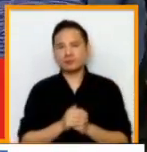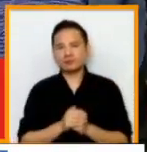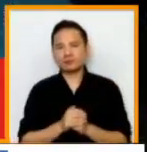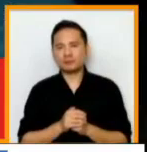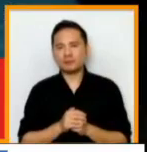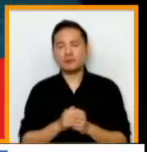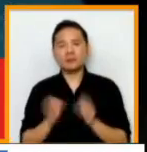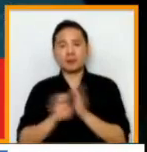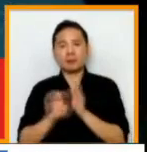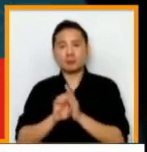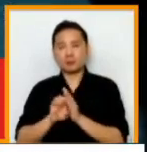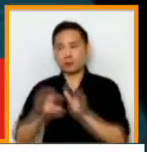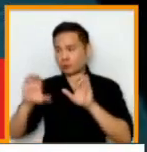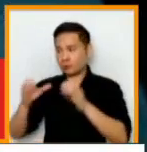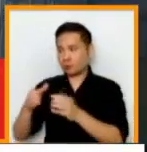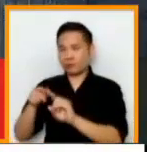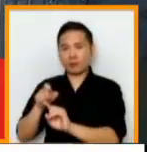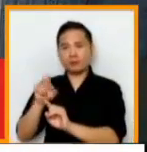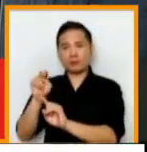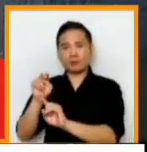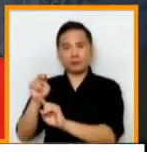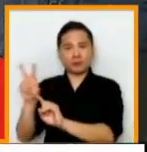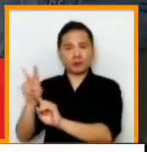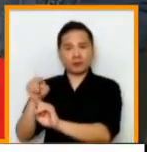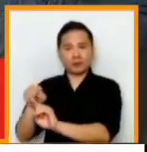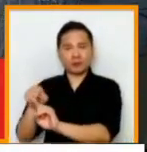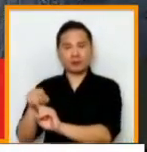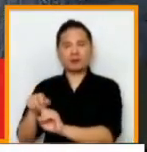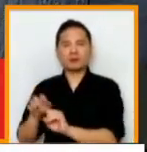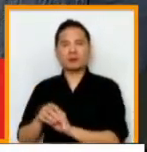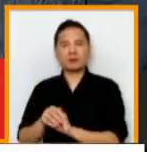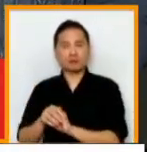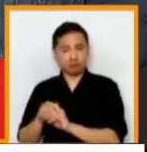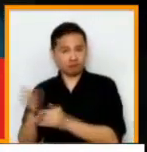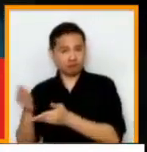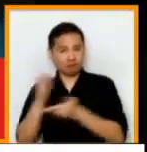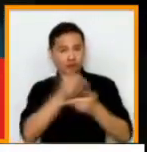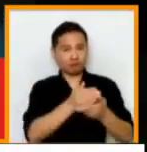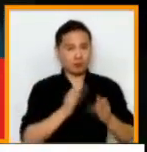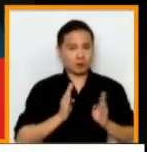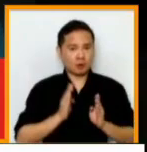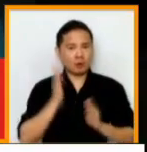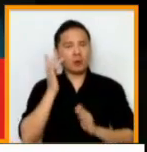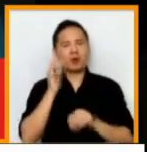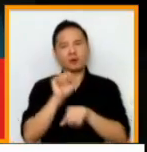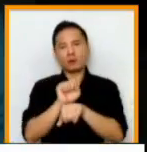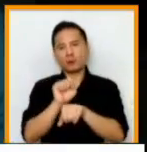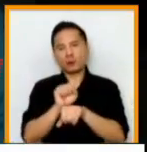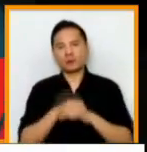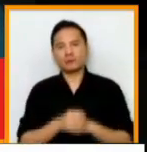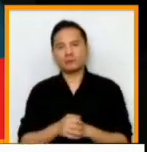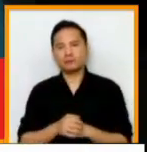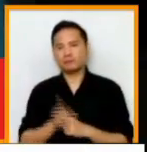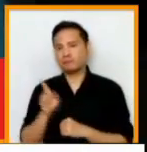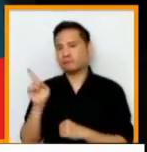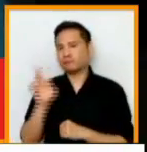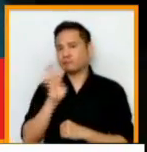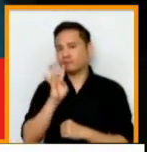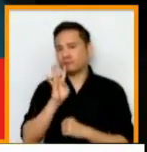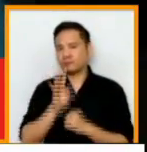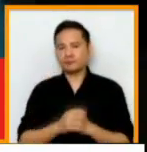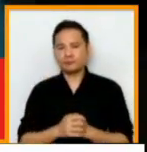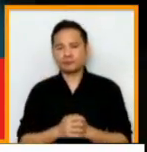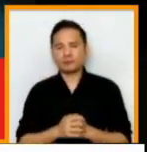Vizcaya. Pumunta silang Baguio dahil may kailangan daw asikasuhin para sa trabaho. Kasi kailangan po namin, mga permit po ng ating